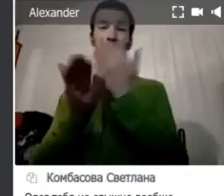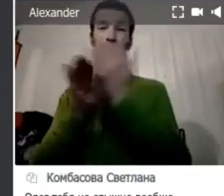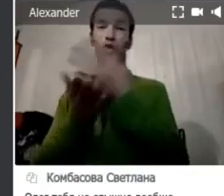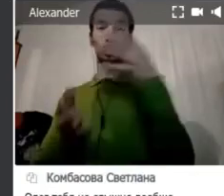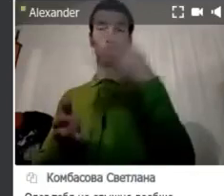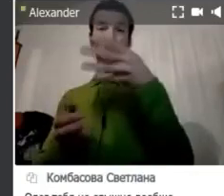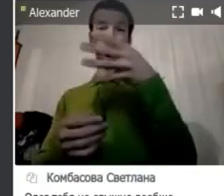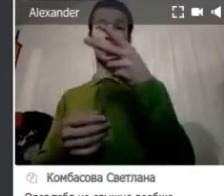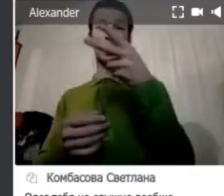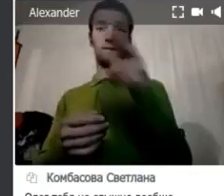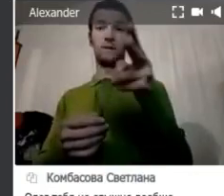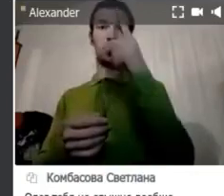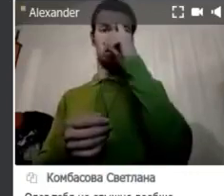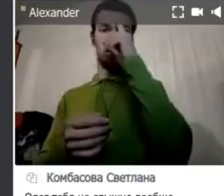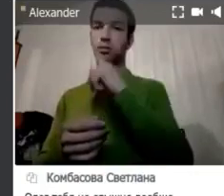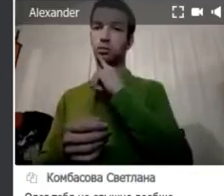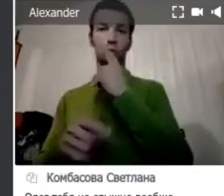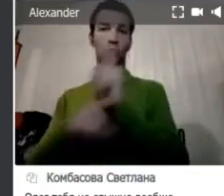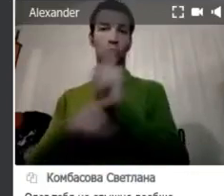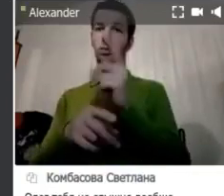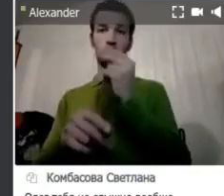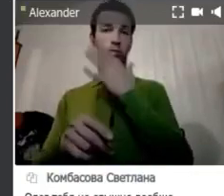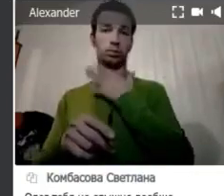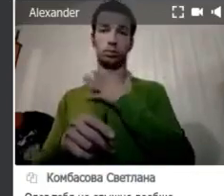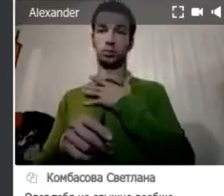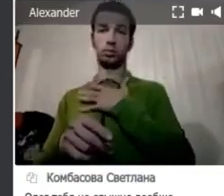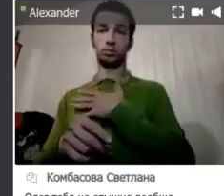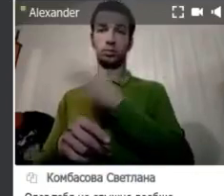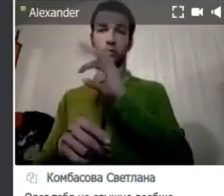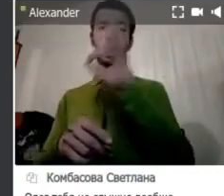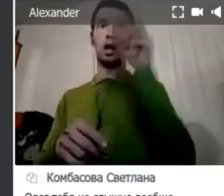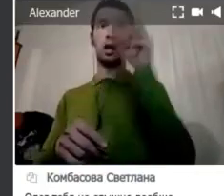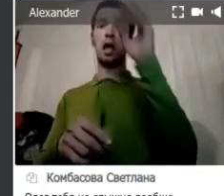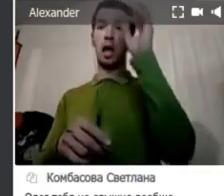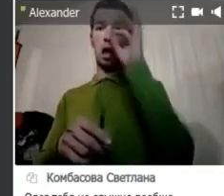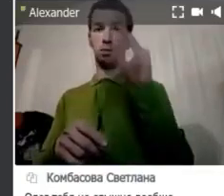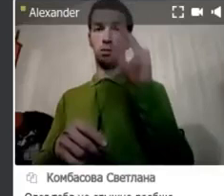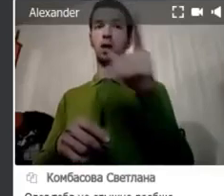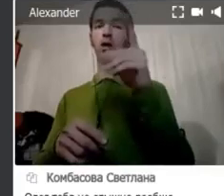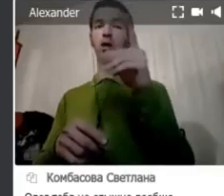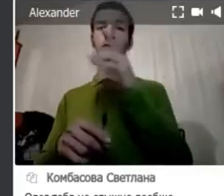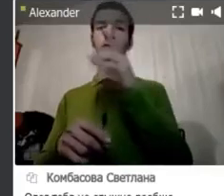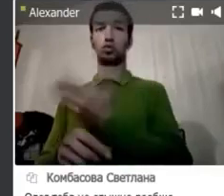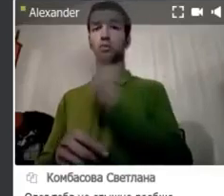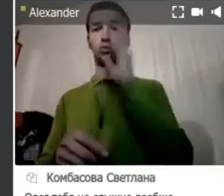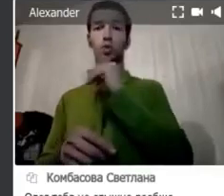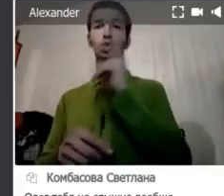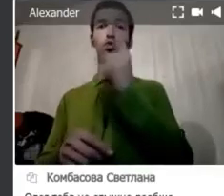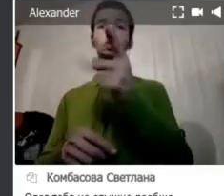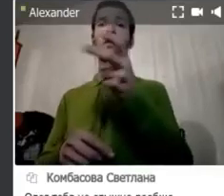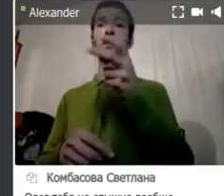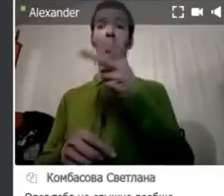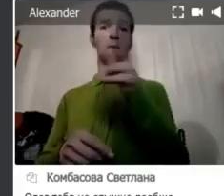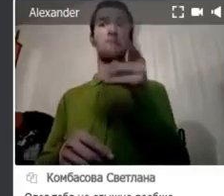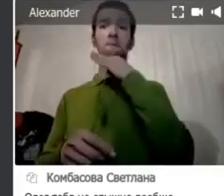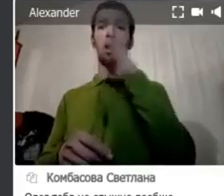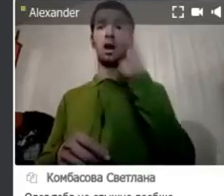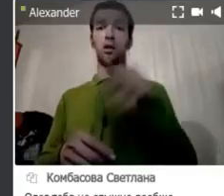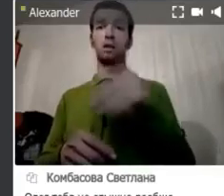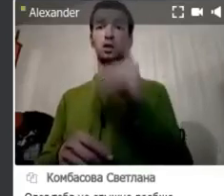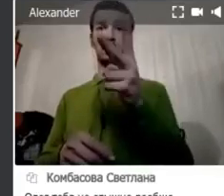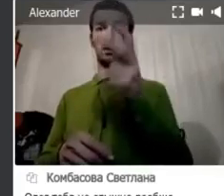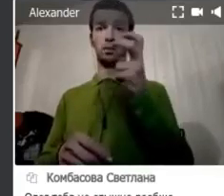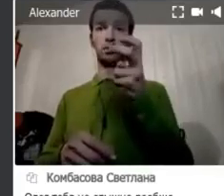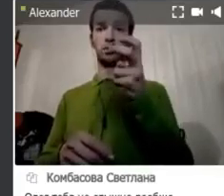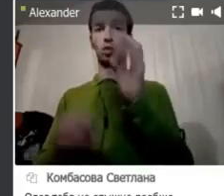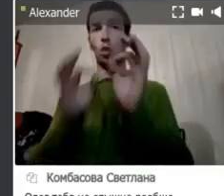На 4000 евро в месяц при наличии жилья, там, автомобилей и прочего можно жить достаточно хорошо, не работая.